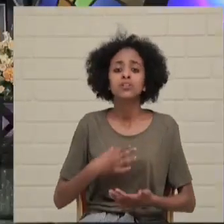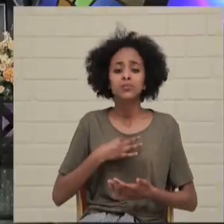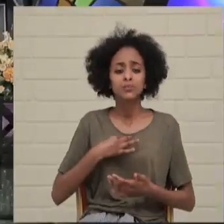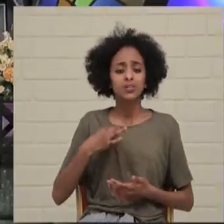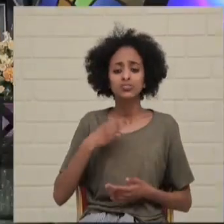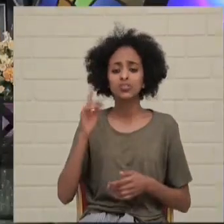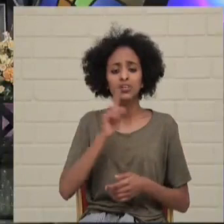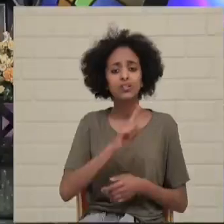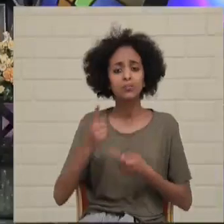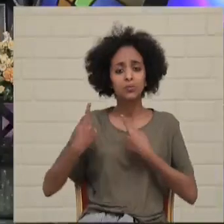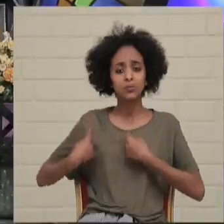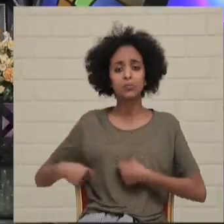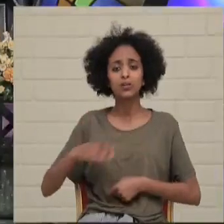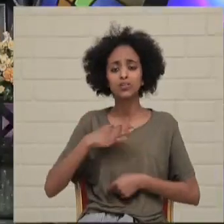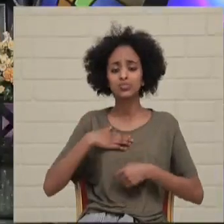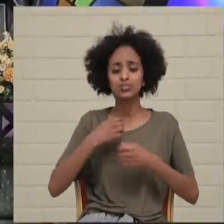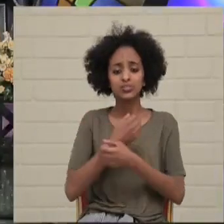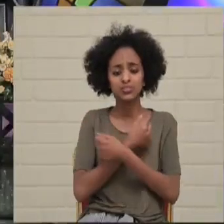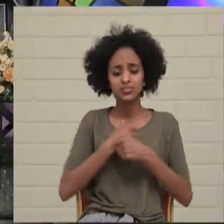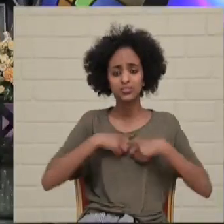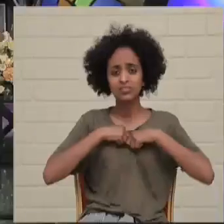ልብሳችን አይደል ልባችን ንቅደድ